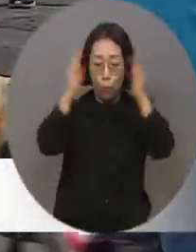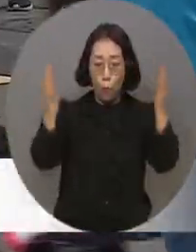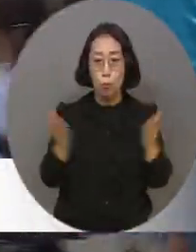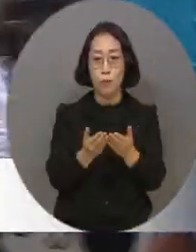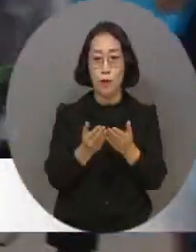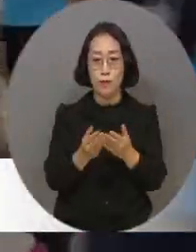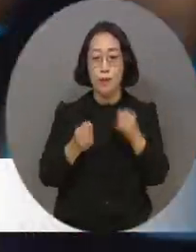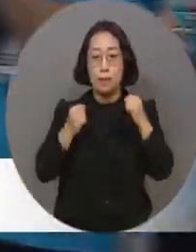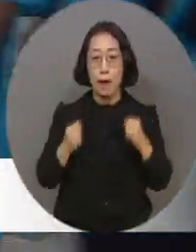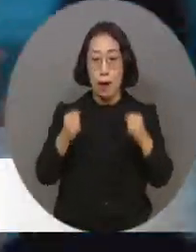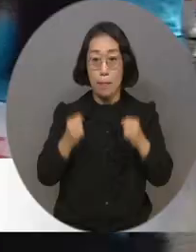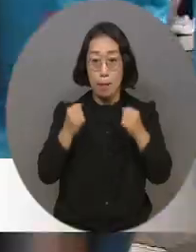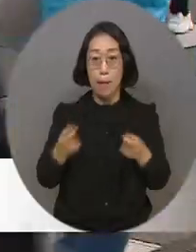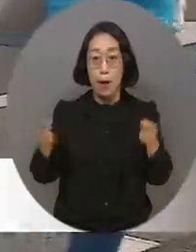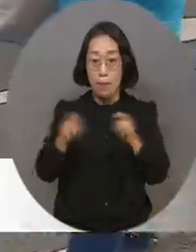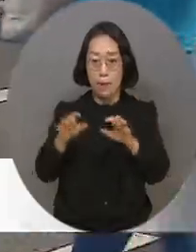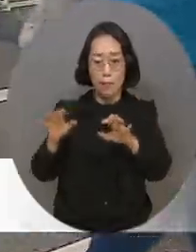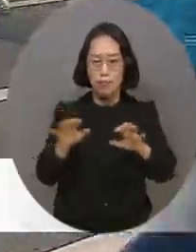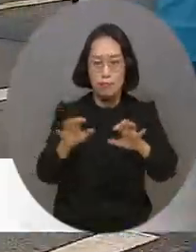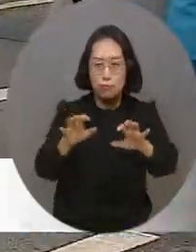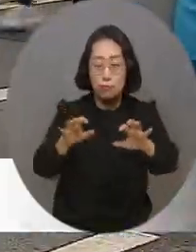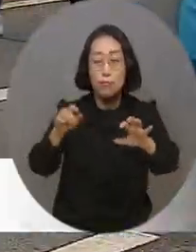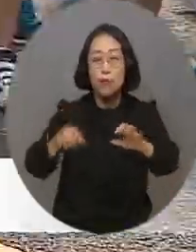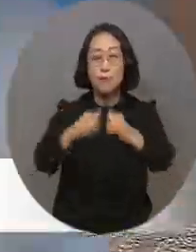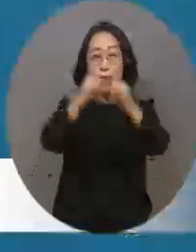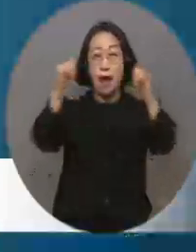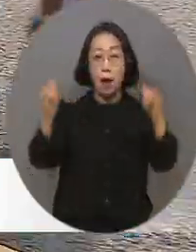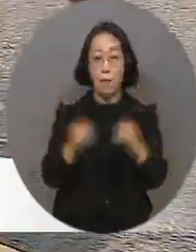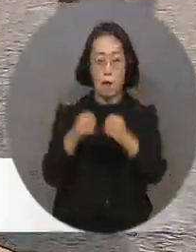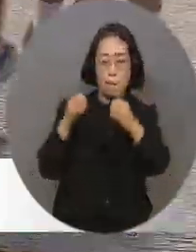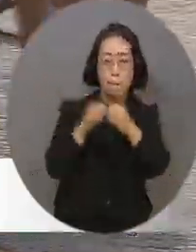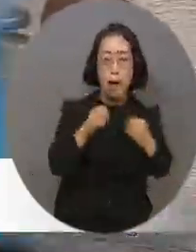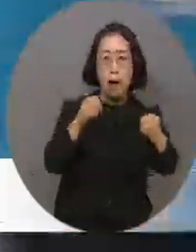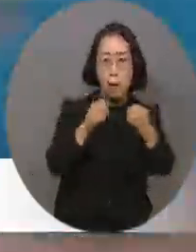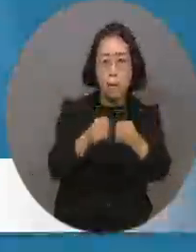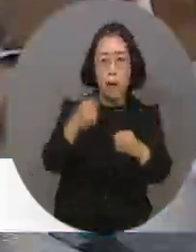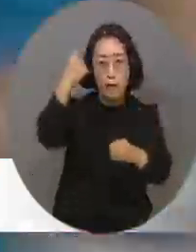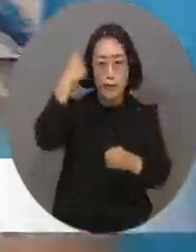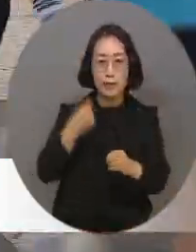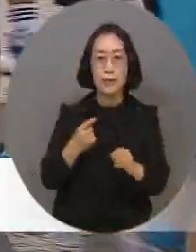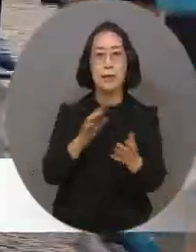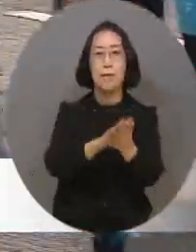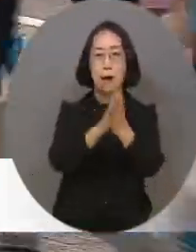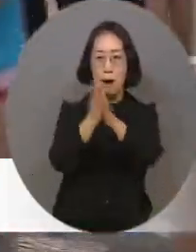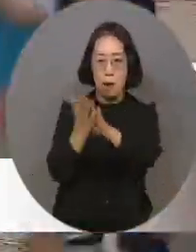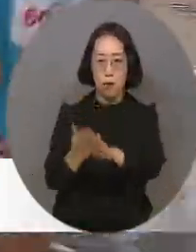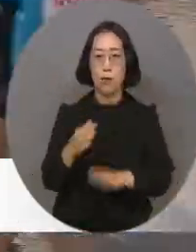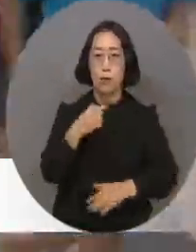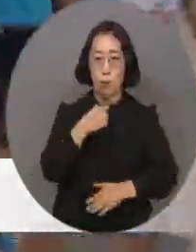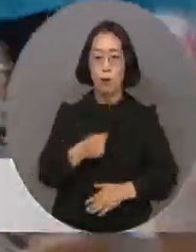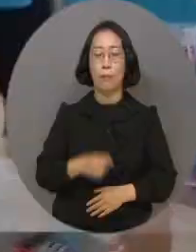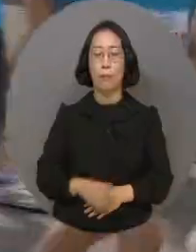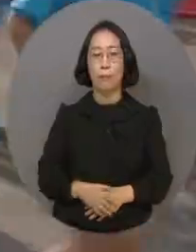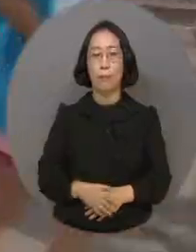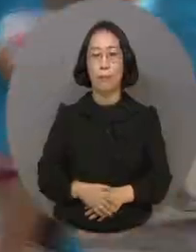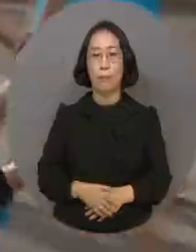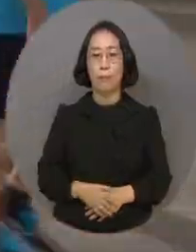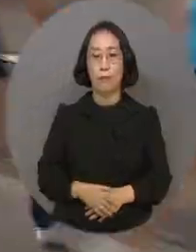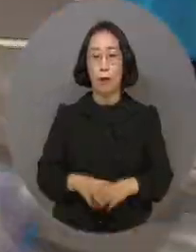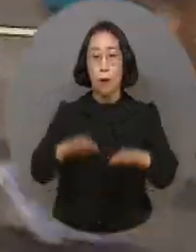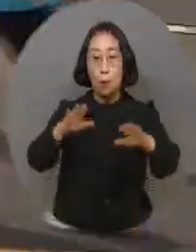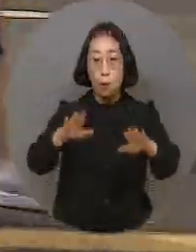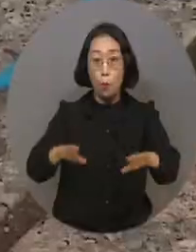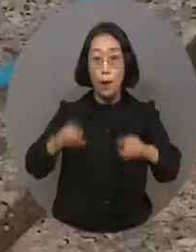허물고 나아가 이러한 움직임이 우리 사회에 널리 퍼지길 바란다는 메시지를 전하고 있습니다.